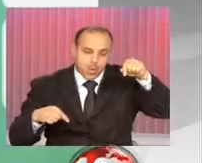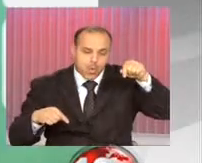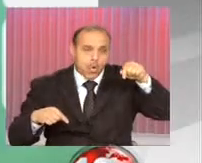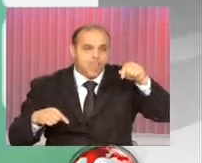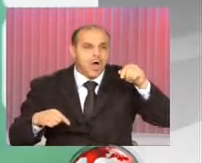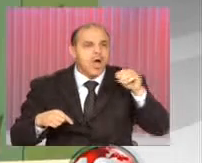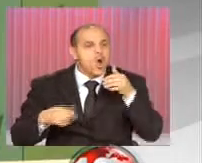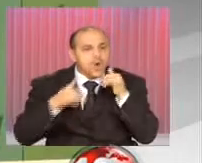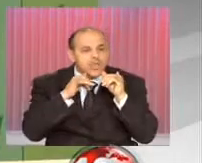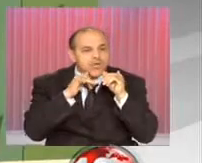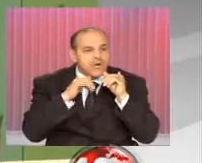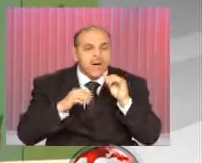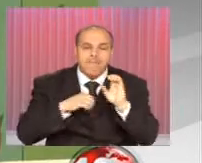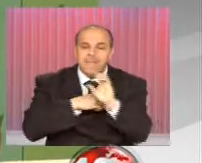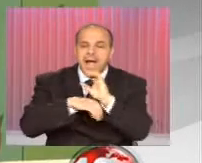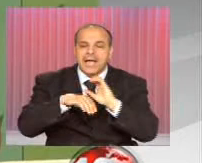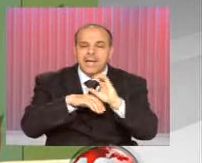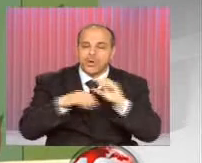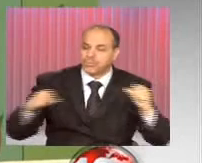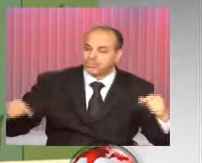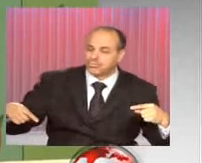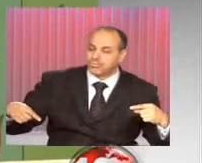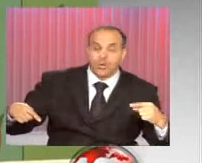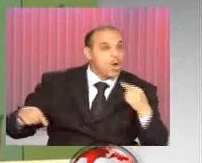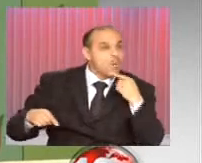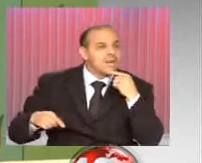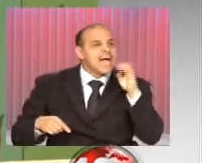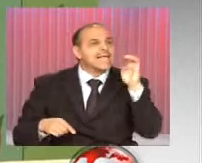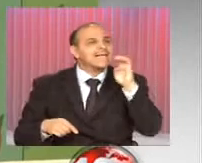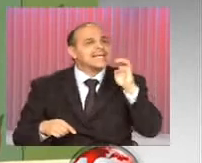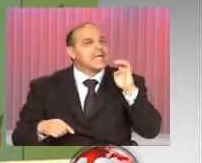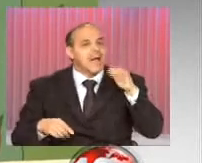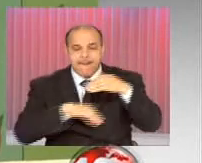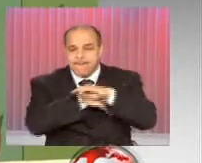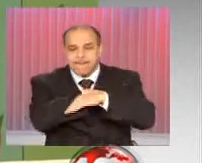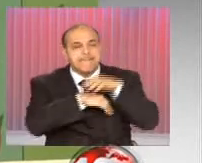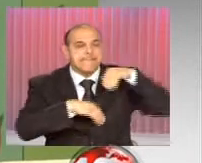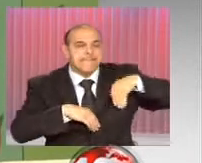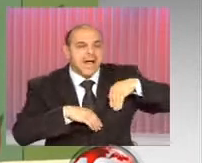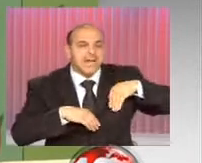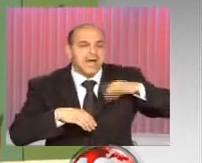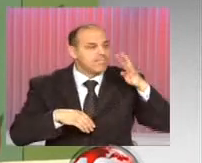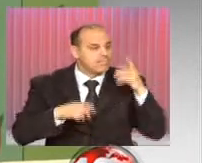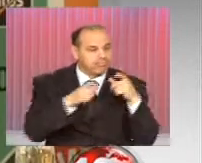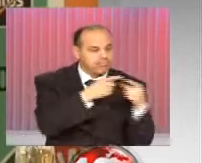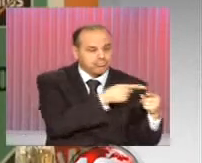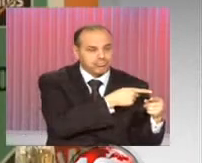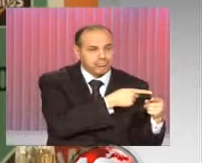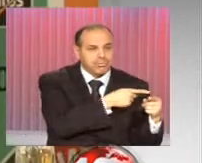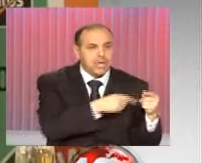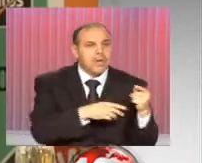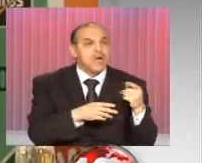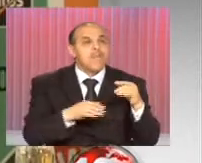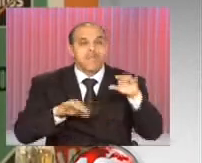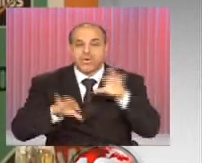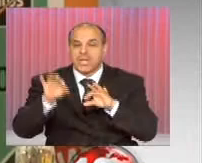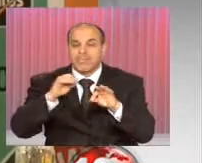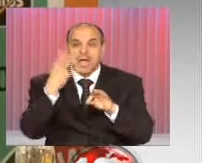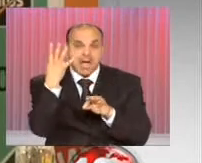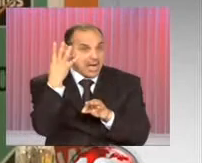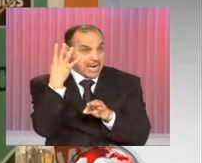كوت ديفوار نظيره الكاميروني، فيما تباري غينيا منتخب مالي لحساب المجموعة الرابعة، حيث تملك المنتخبات